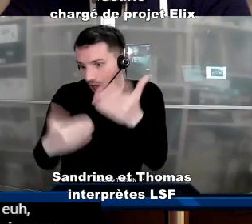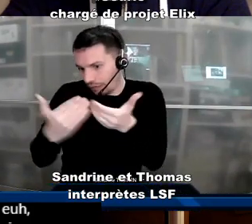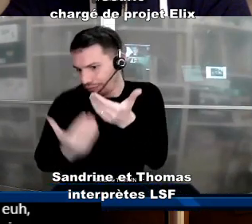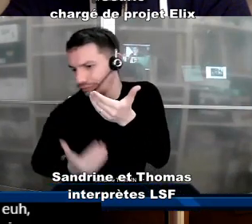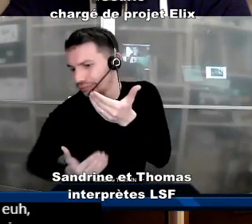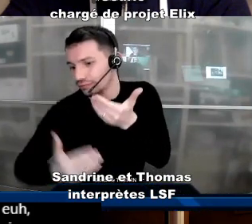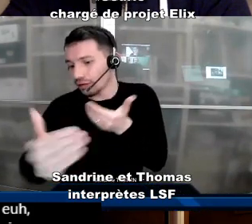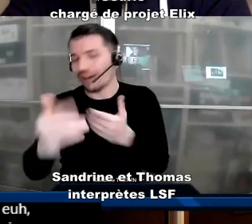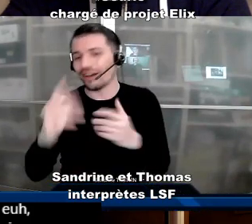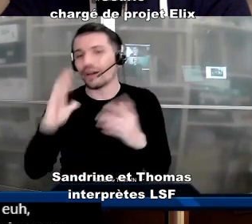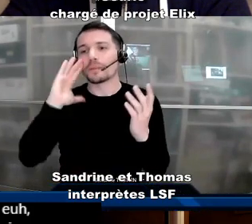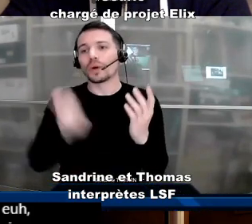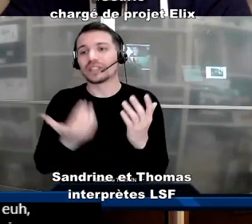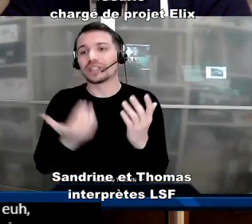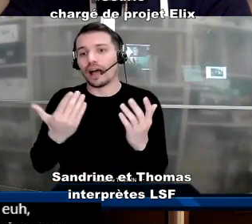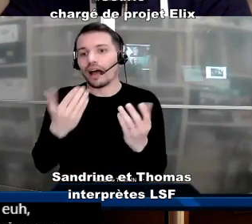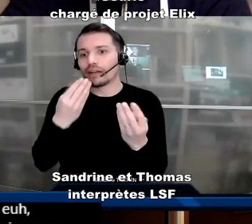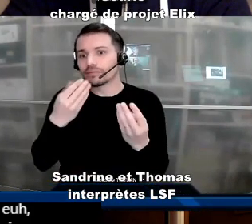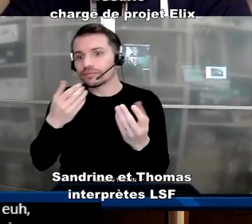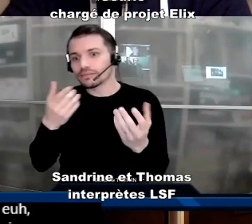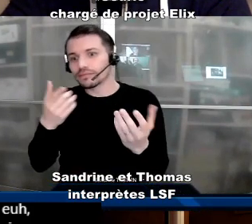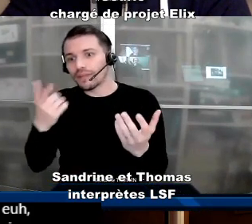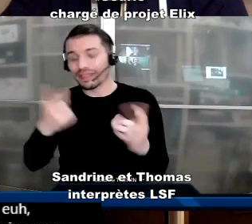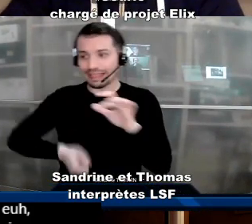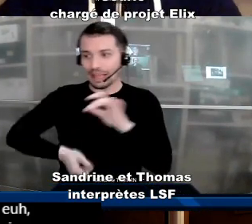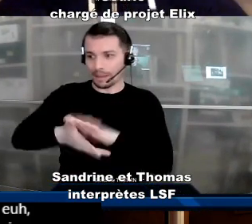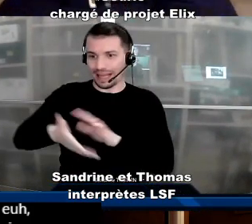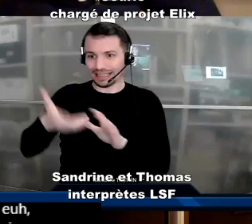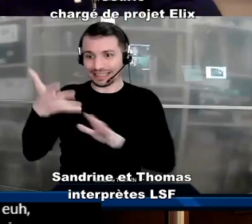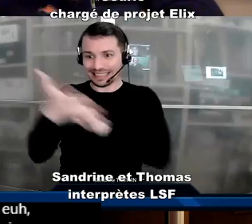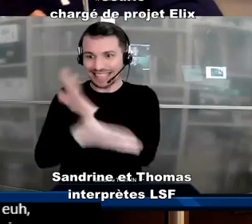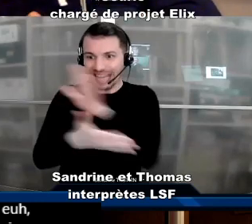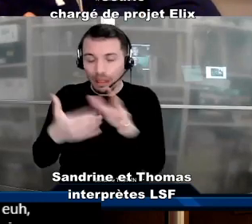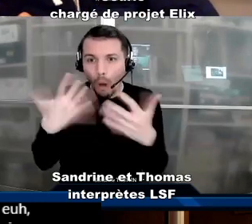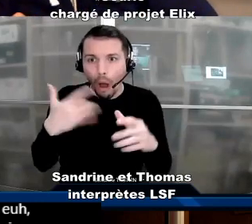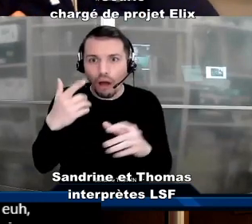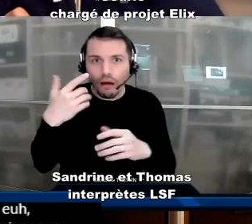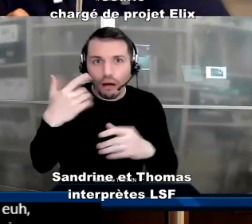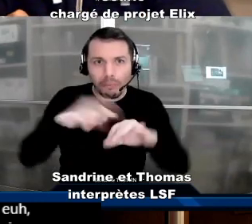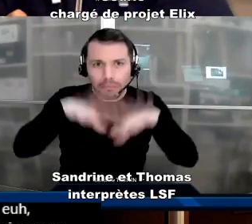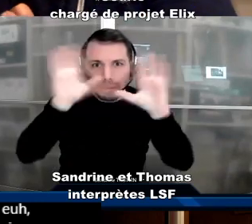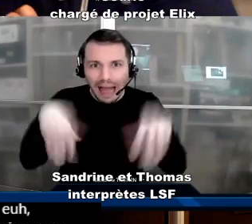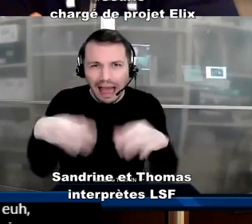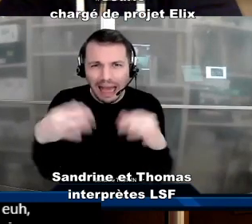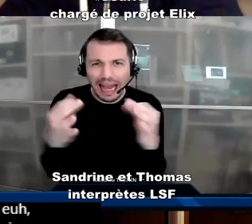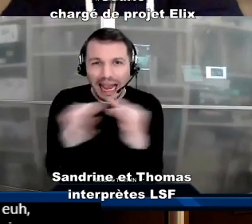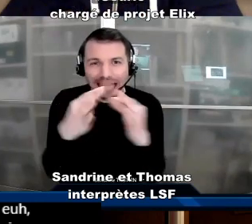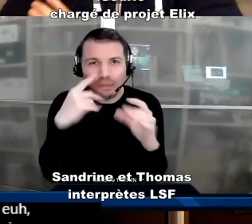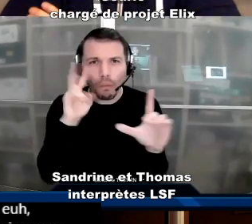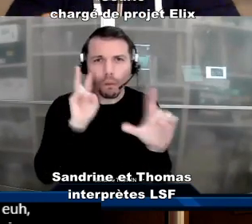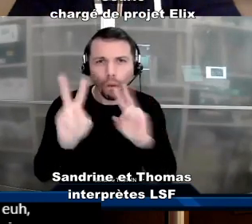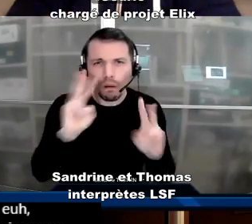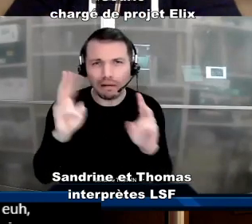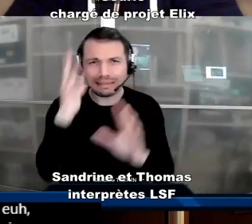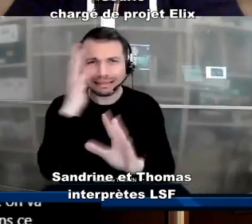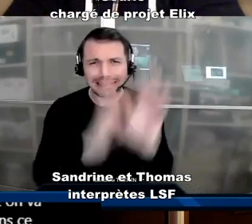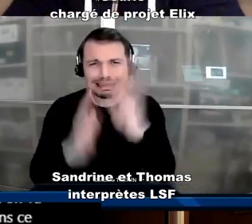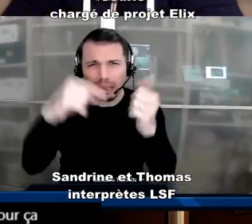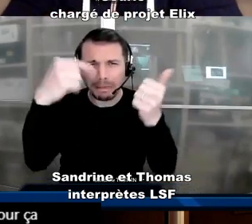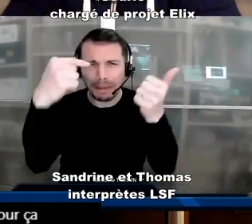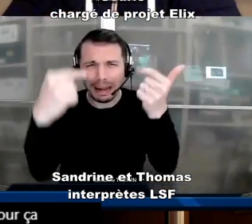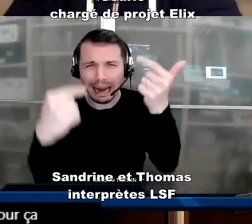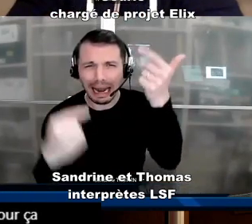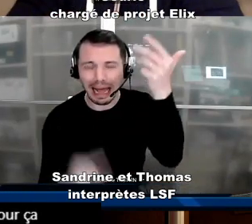qu'on peut avoir l'impression, quand on commence la langue des signes, qu'Helix, il y a beaucoup de signes, etc., qu'il est complet. Mais voilà, il y a beaucoup de